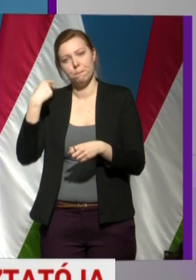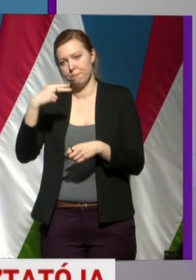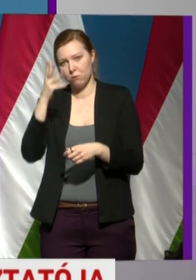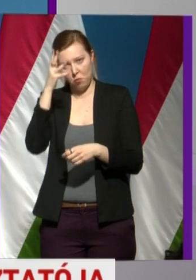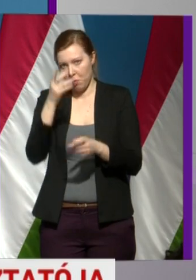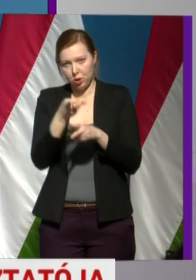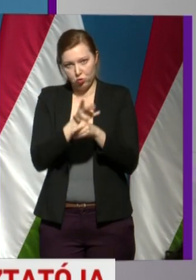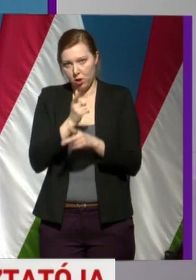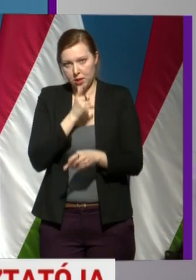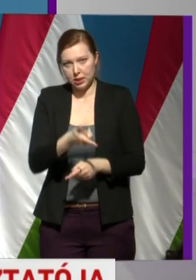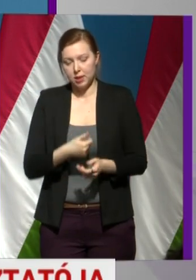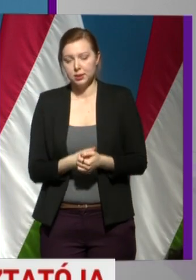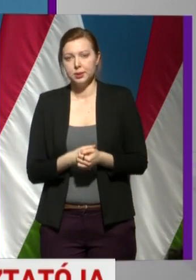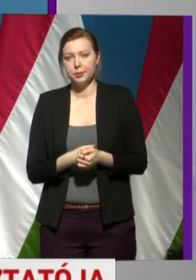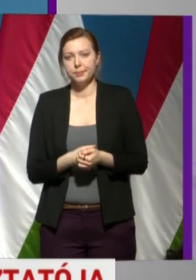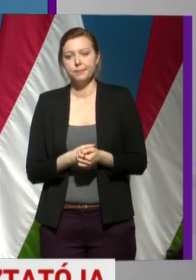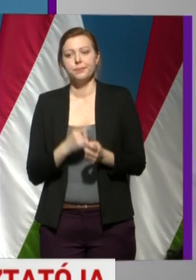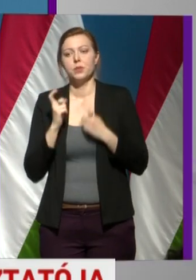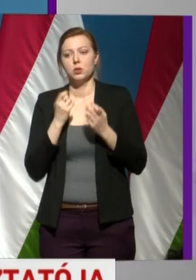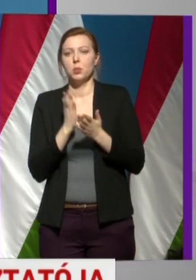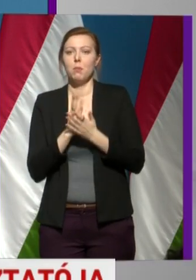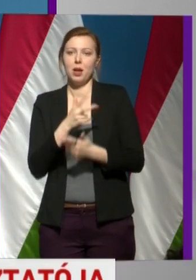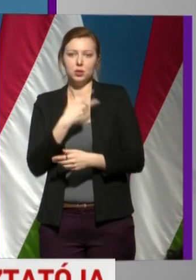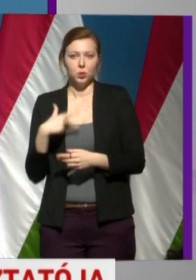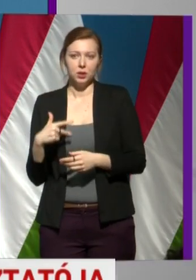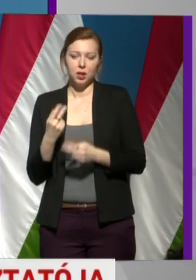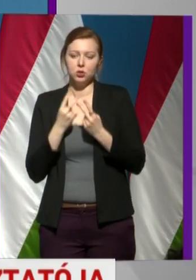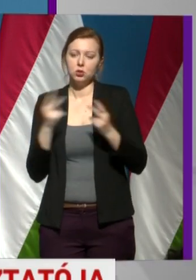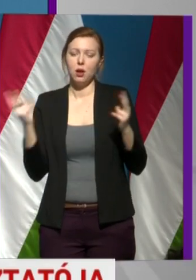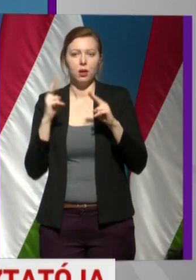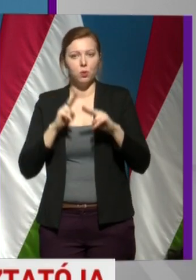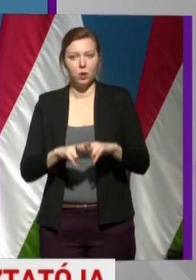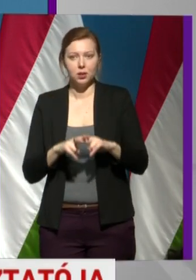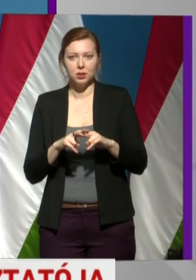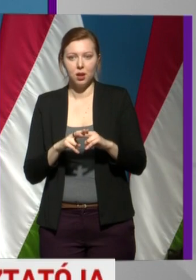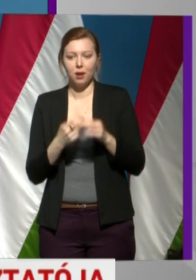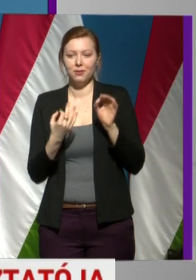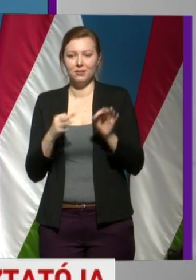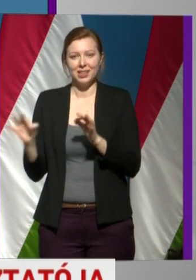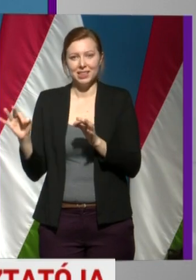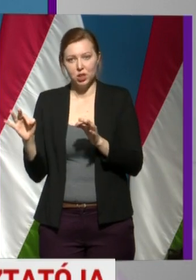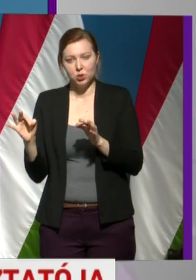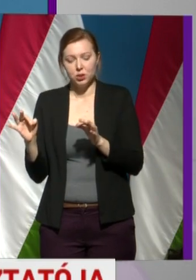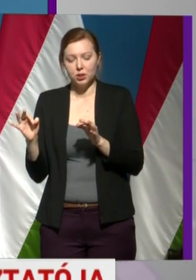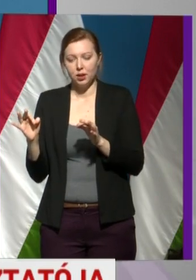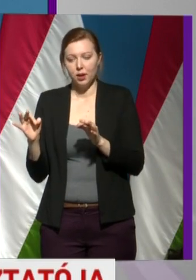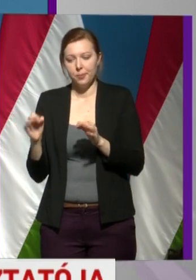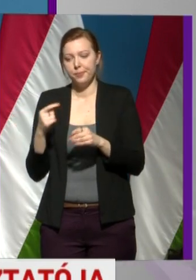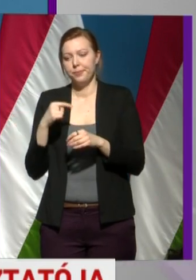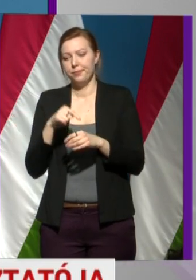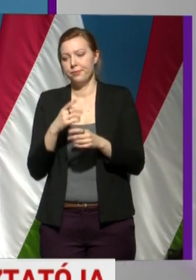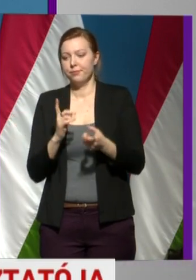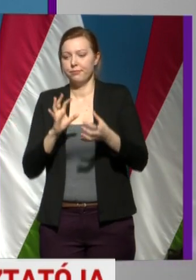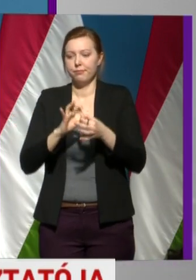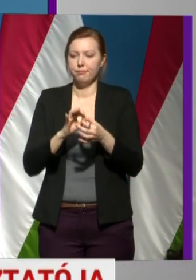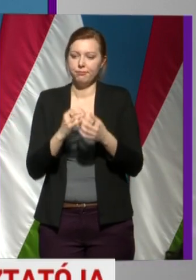lesz, és azt gondolom, hogy bár a szociális ellátórendszernek a felkészültségével és az ő tervékkel